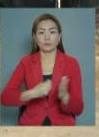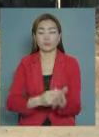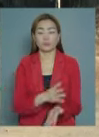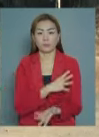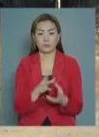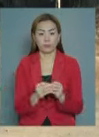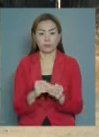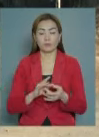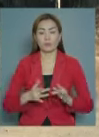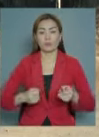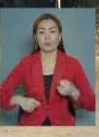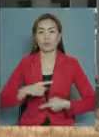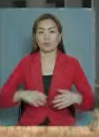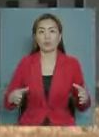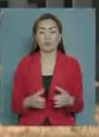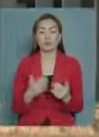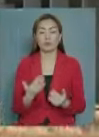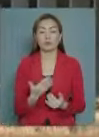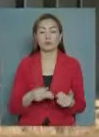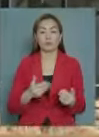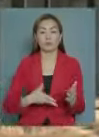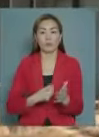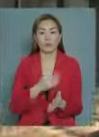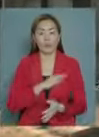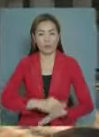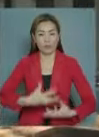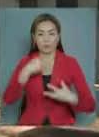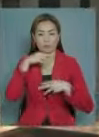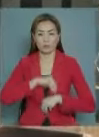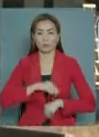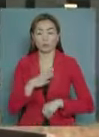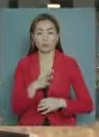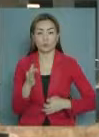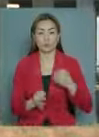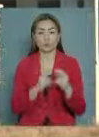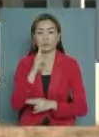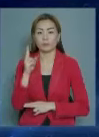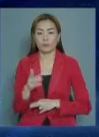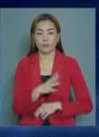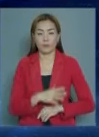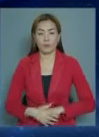салған, Атырау әлеуметтік кәсіпкерлік корпорациясы қаржының мақсатсыз жұмсалғанын байқап, сотқа жүгінген.